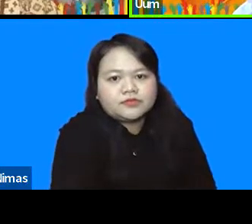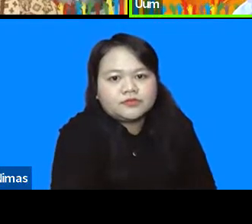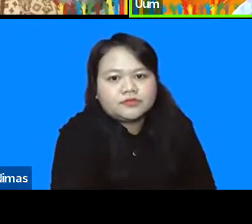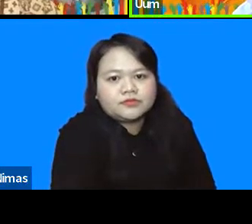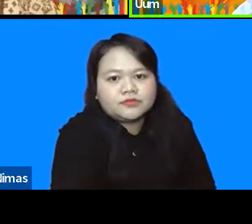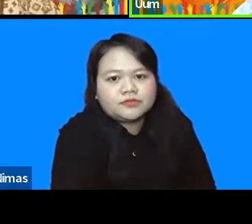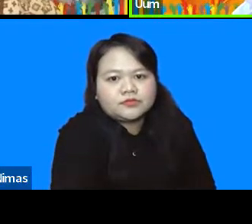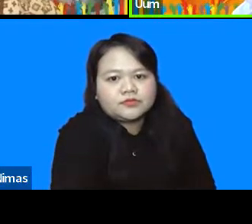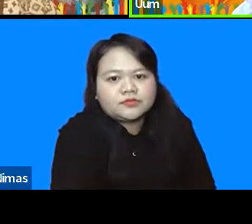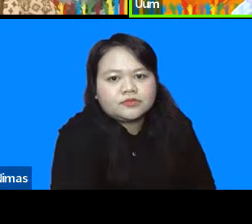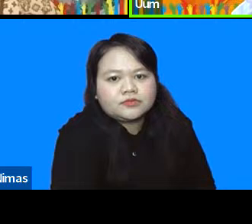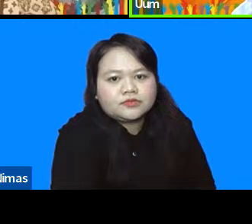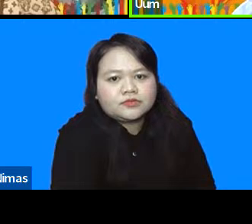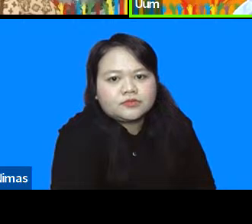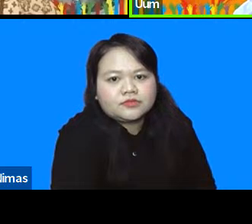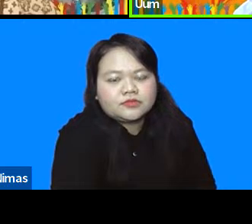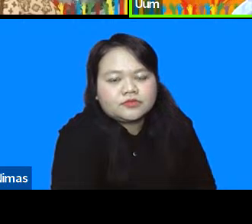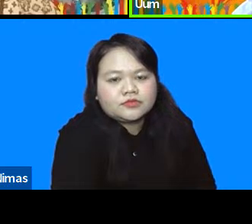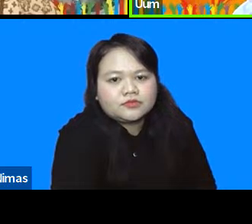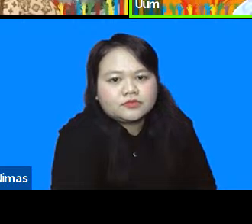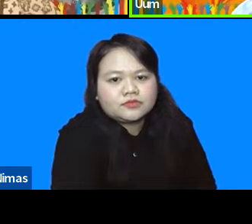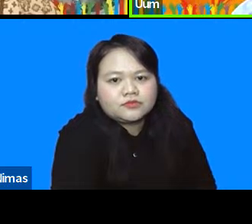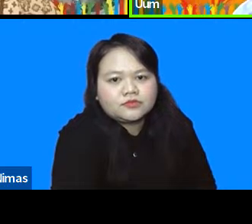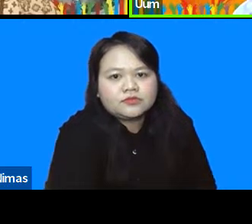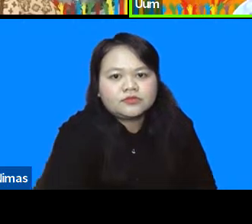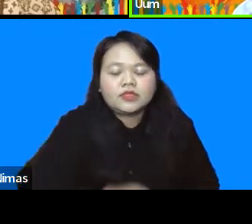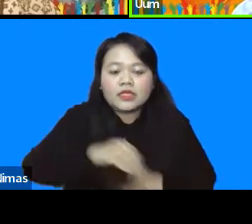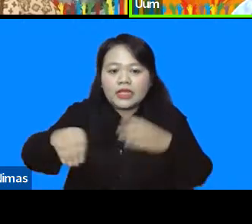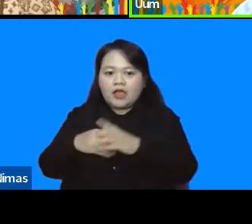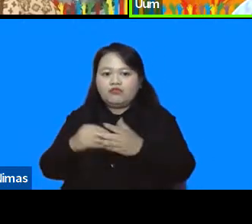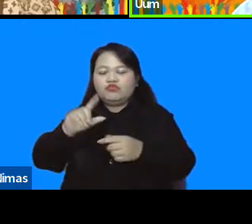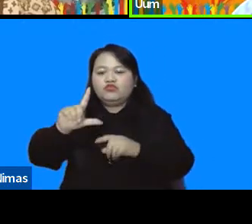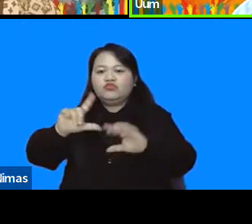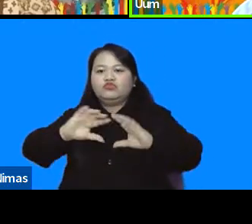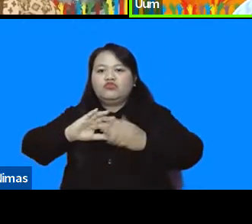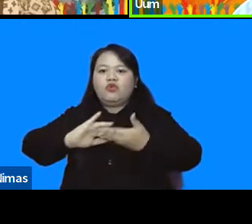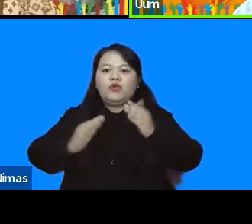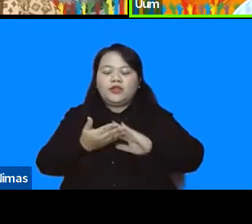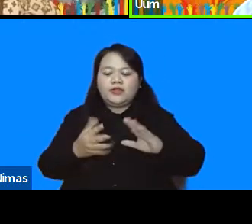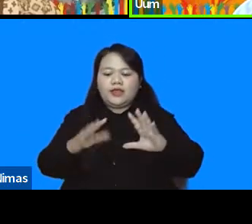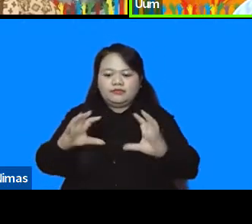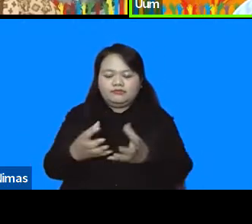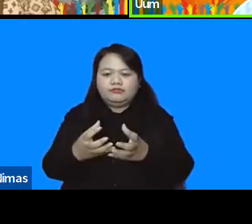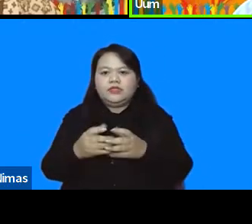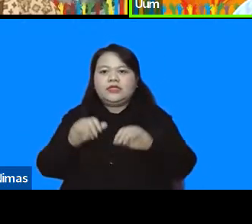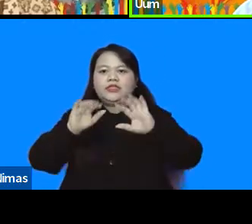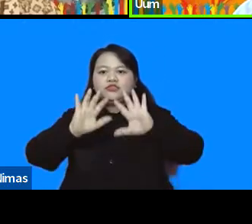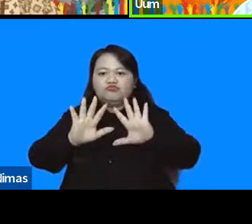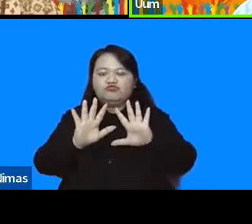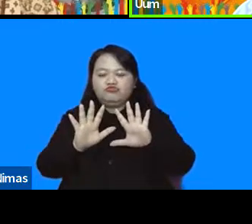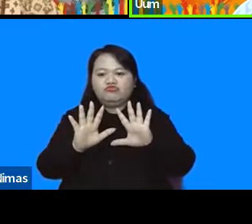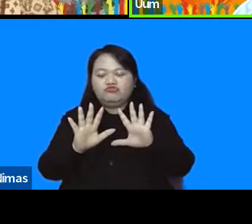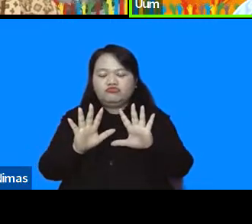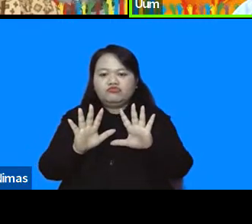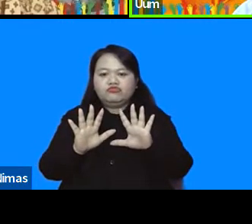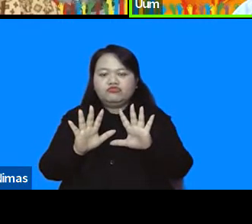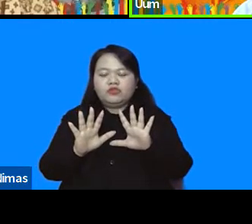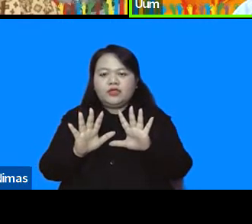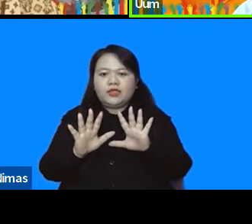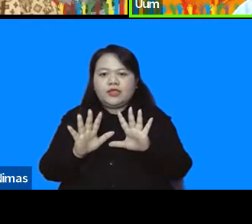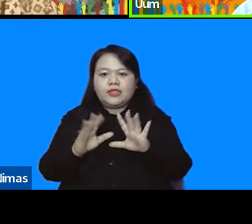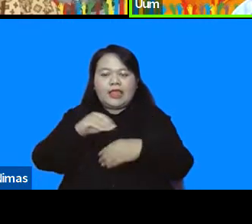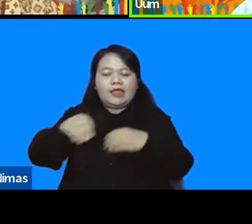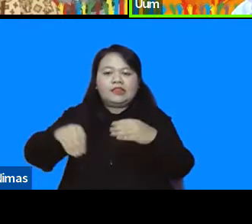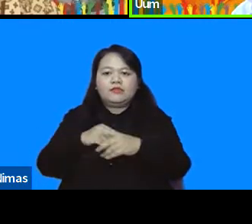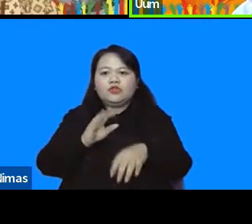juga yang dari forum anak akhirnya digabung, digodok jadilah 10 gitu. Jadi termasuk dari apa ya,